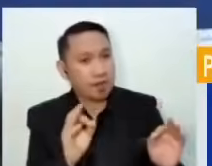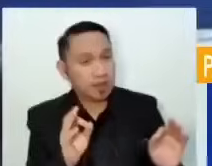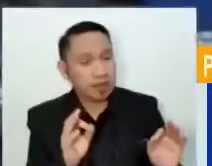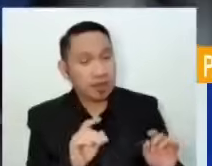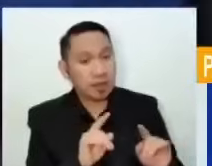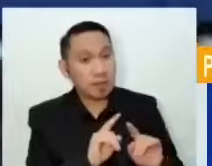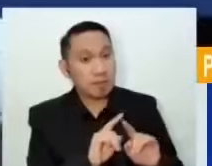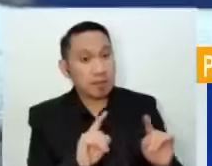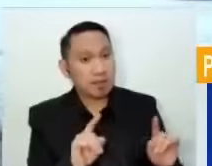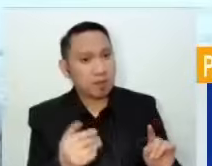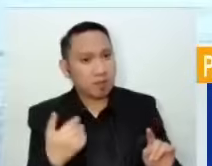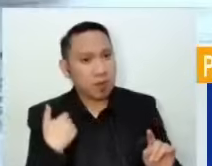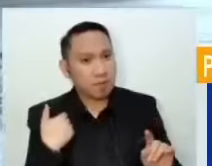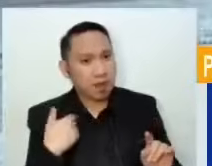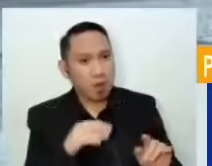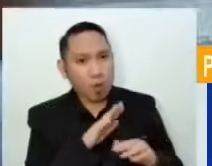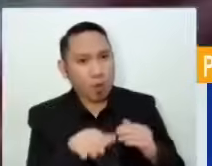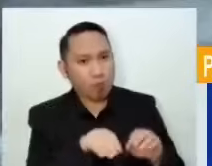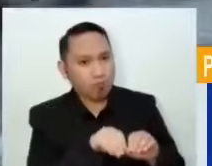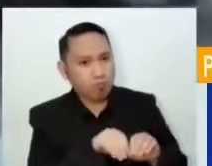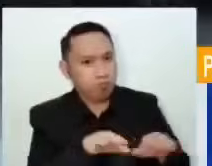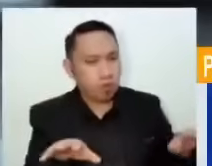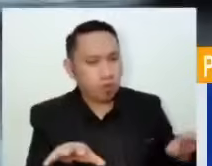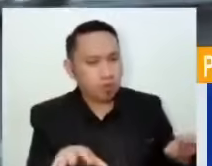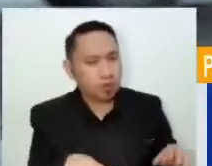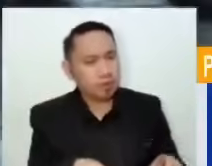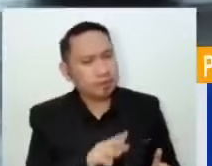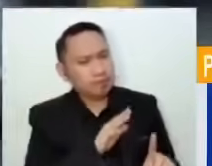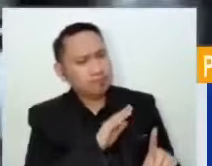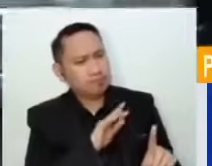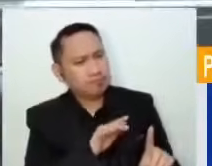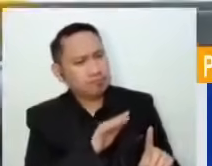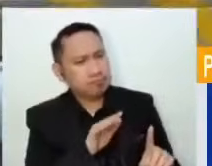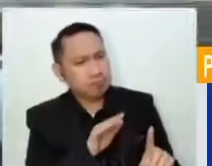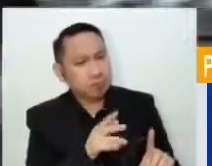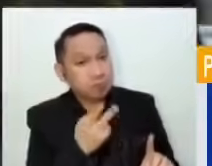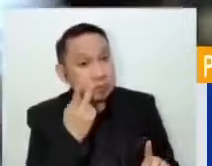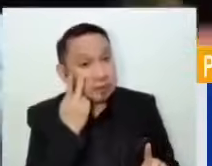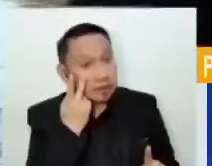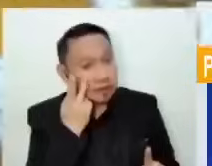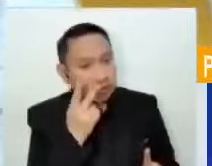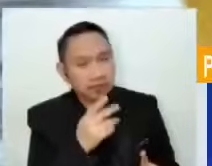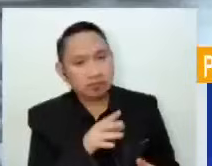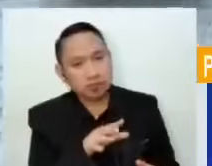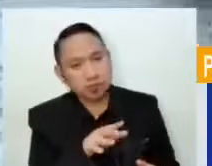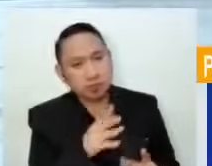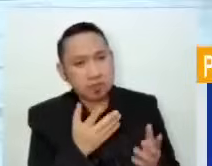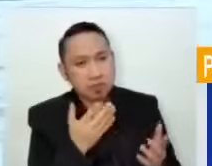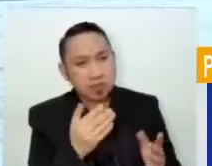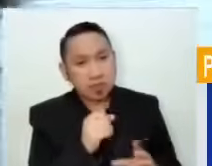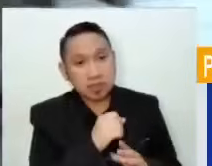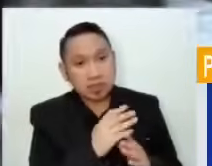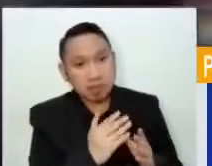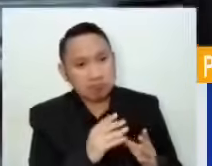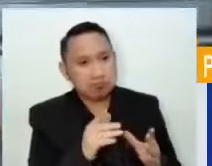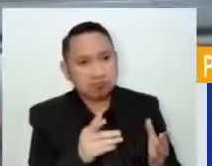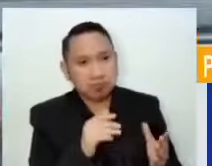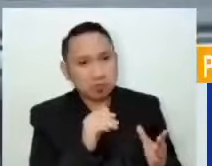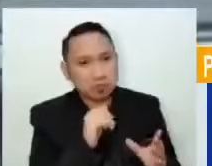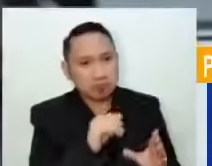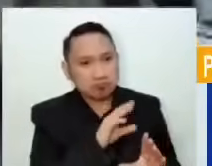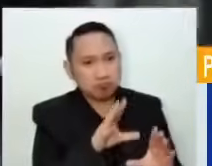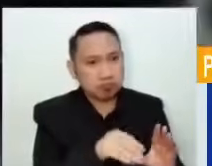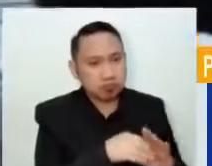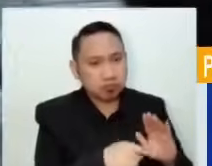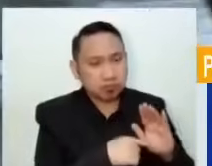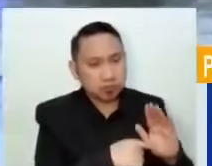po makakaagaw sila noong mga hindi sasama sa strike sa pasahero. At sila po yung mawawalan ng kita. Ayaw naman